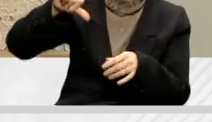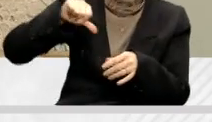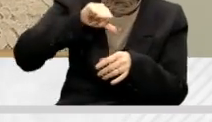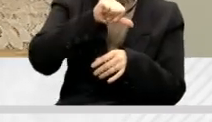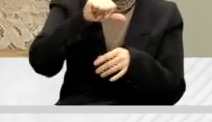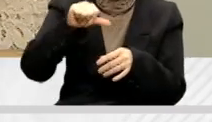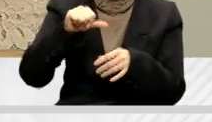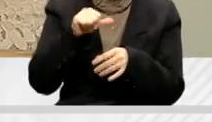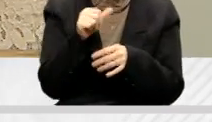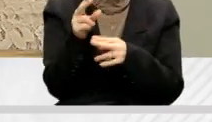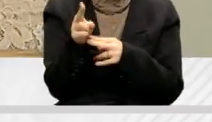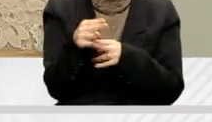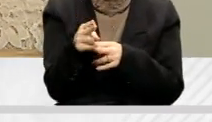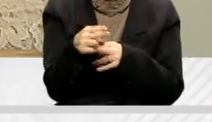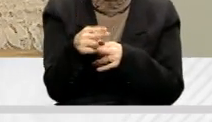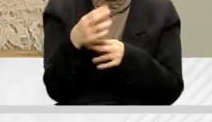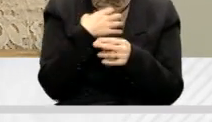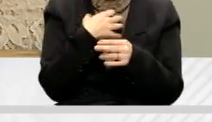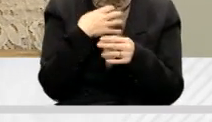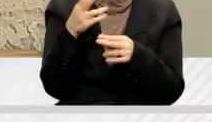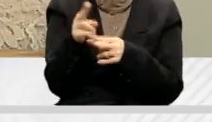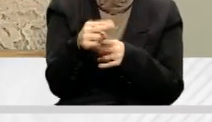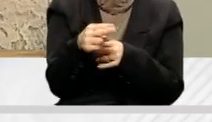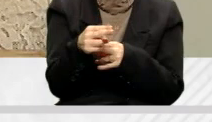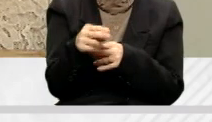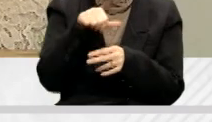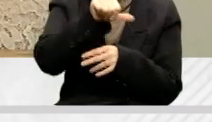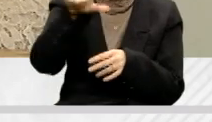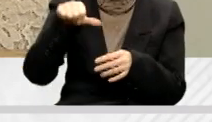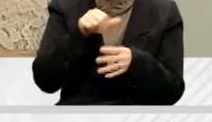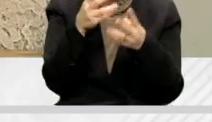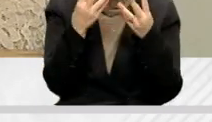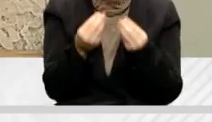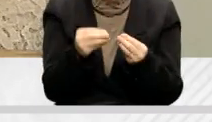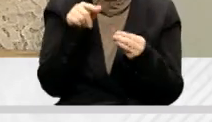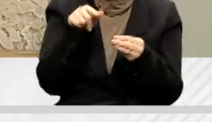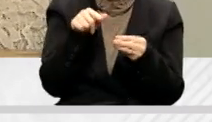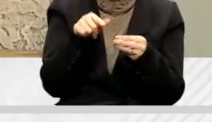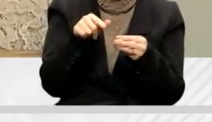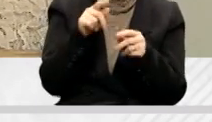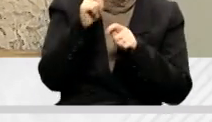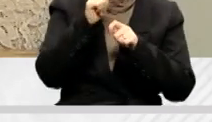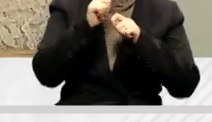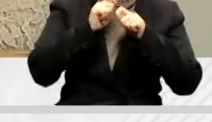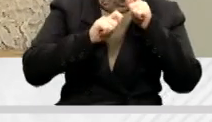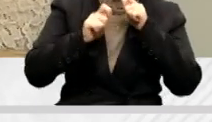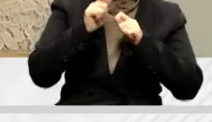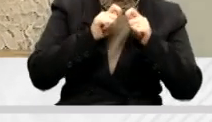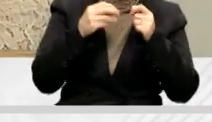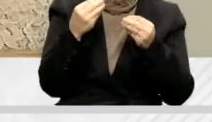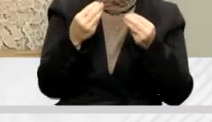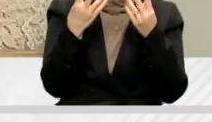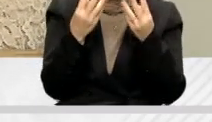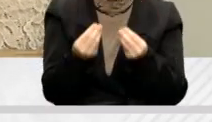pişmiş anlamında demiyorum. Yağlı kendi bileşiminde yağın olması anlamında yağlı bir balık kullanmak güzel olur. Zeytinyağlı